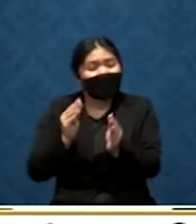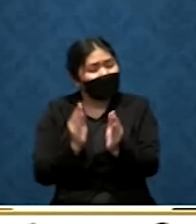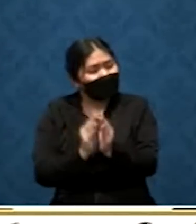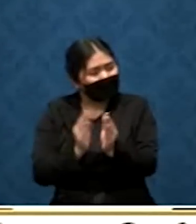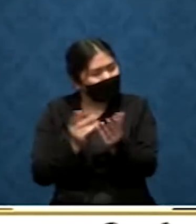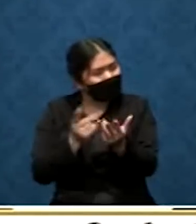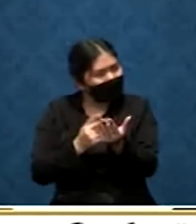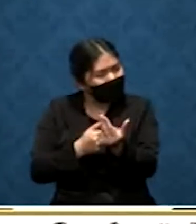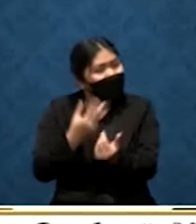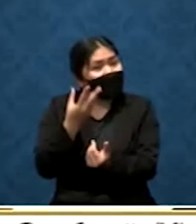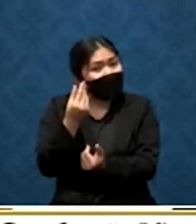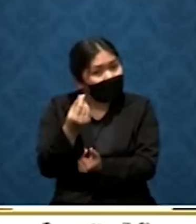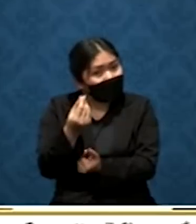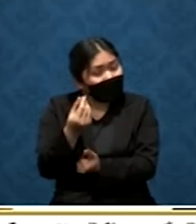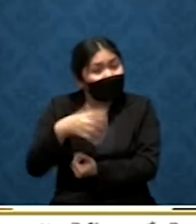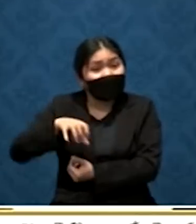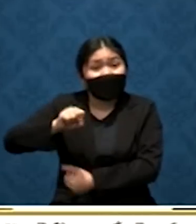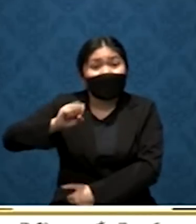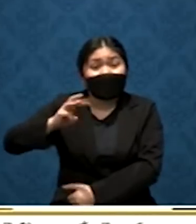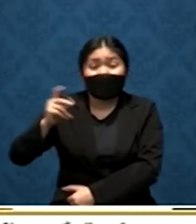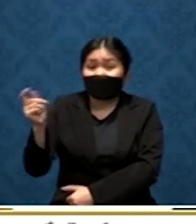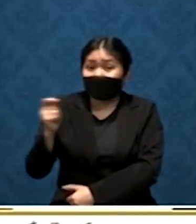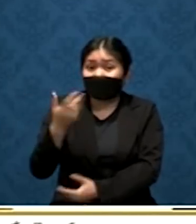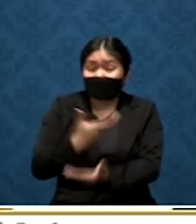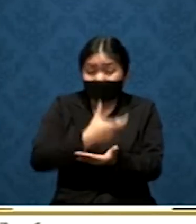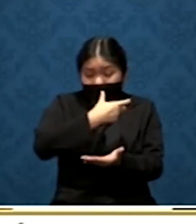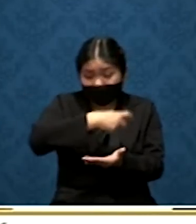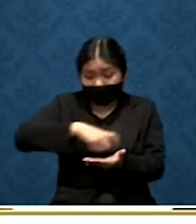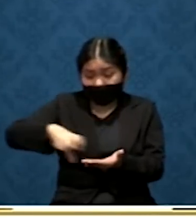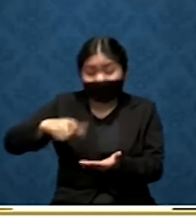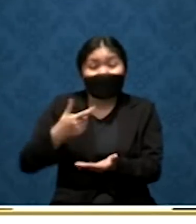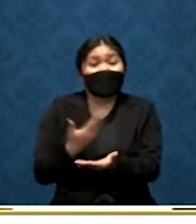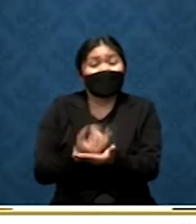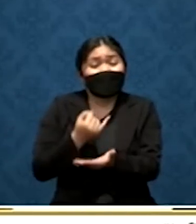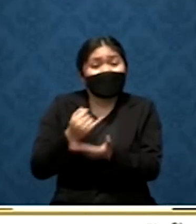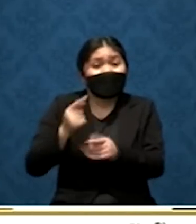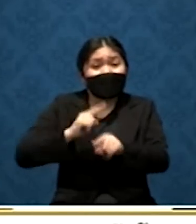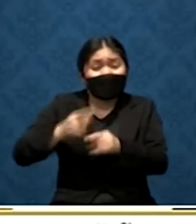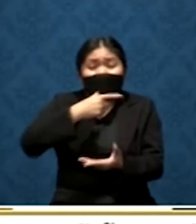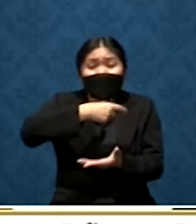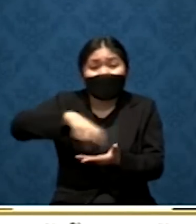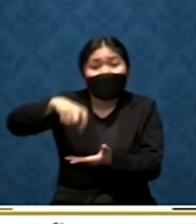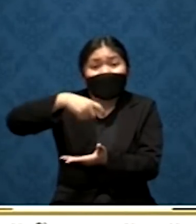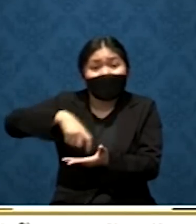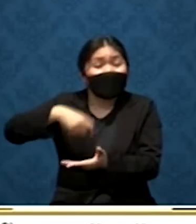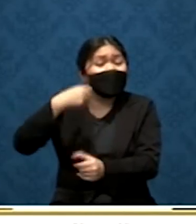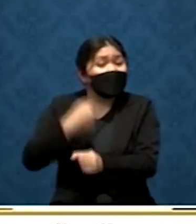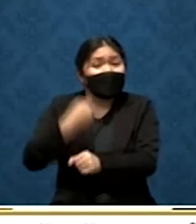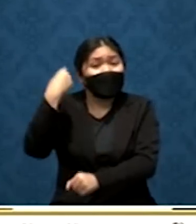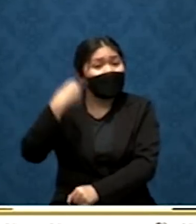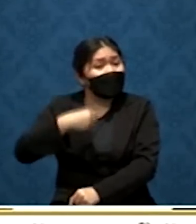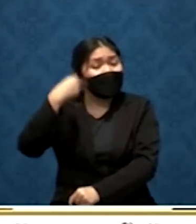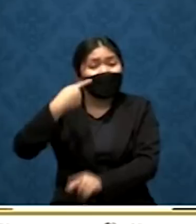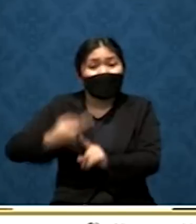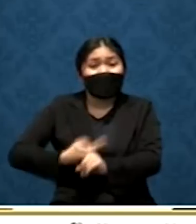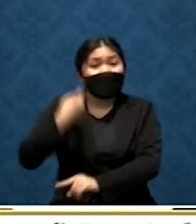เทาไรแล้วให้สอวออออ่าง โอนเงินค่าใช้จ่ายไปให้ทำกันแบบนี้เป็นประจำทุก